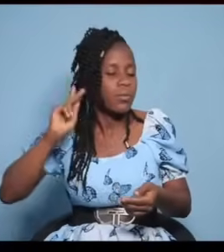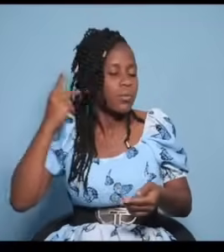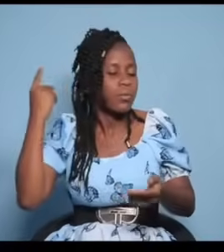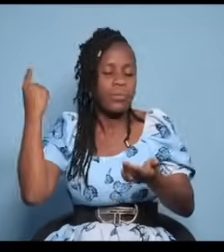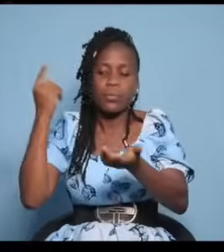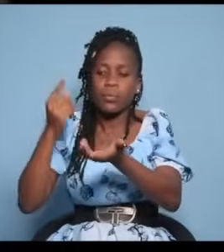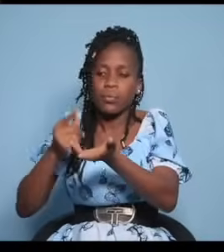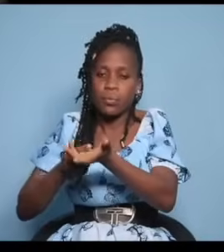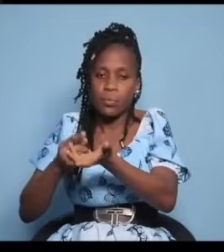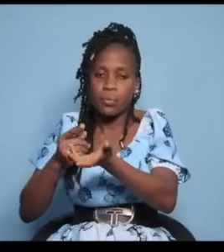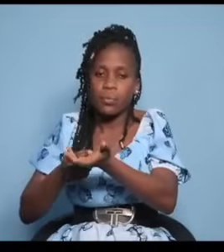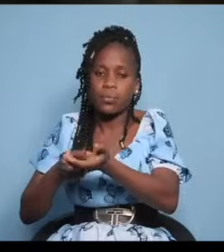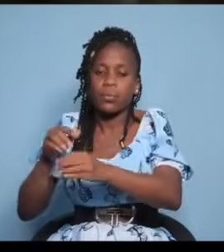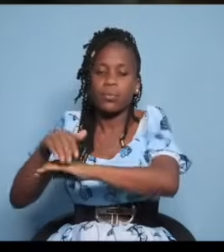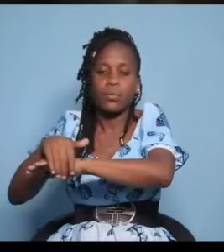na Sudani